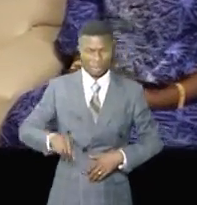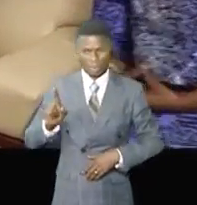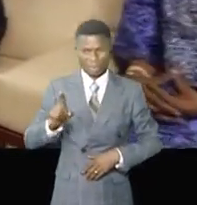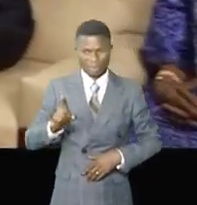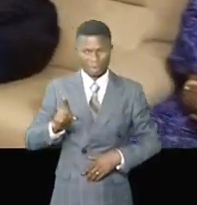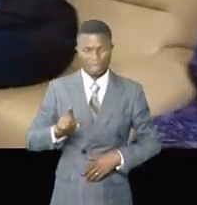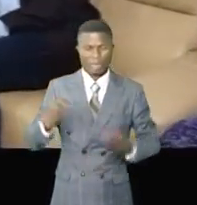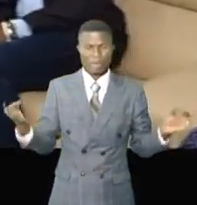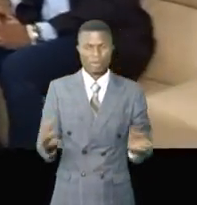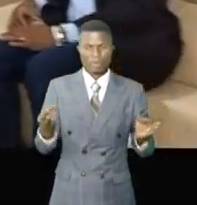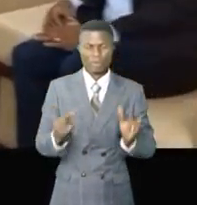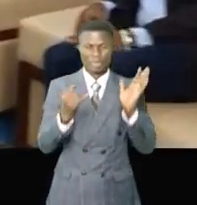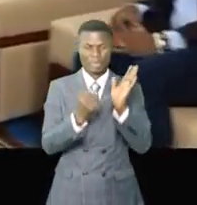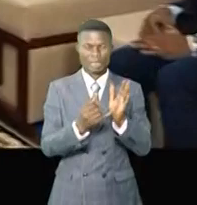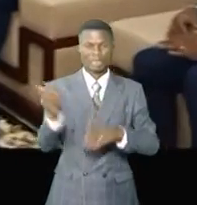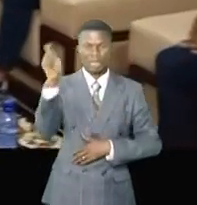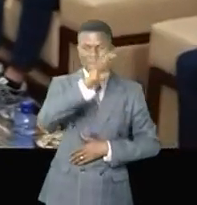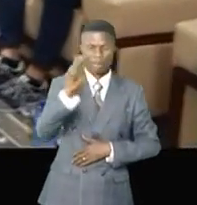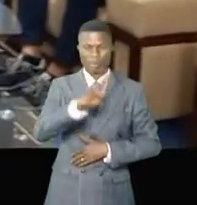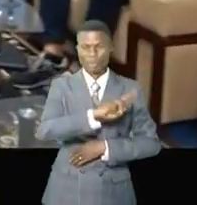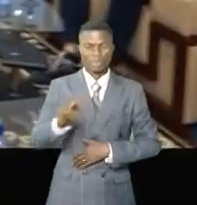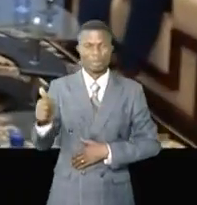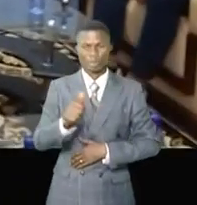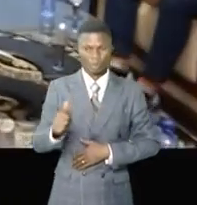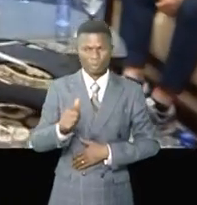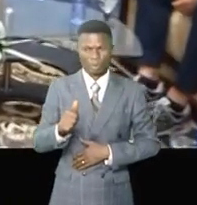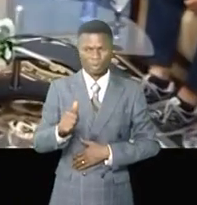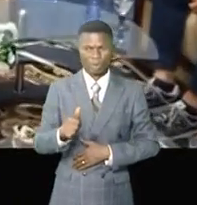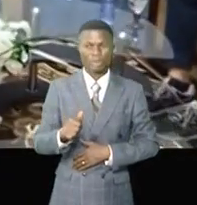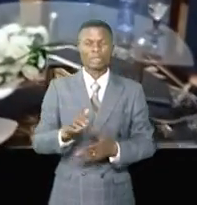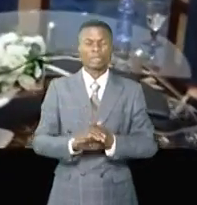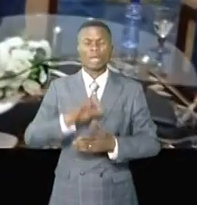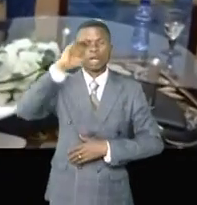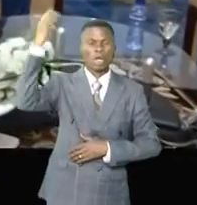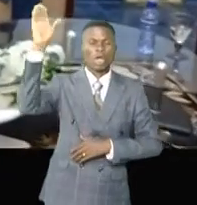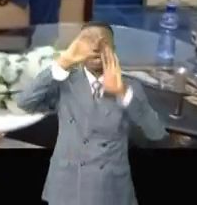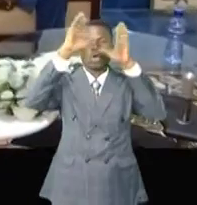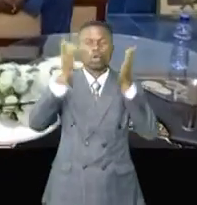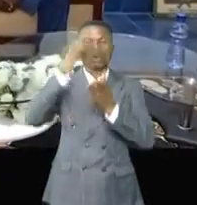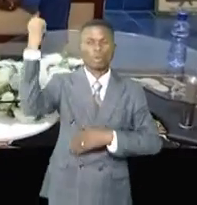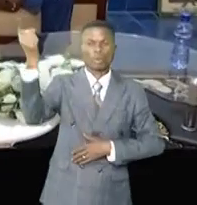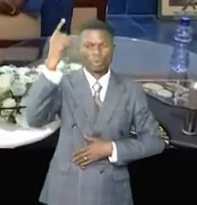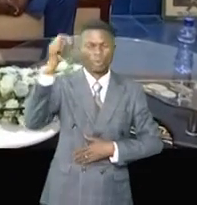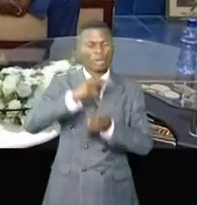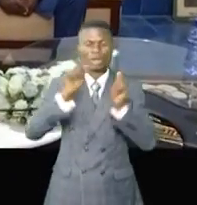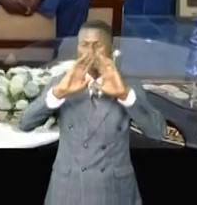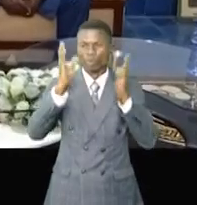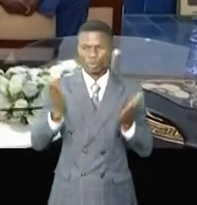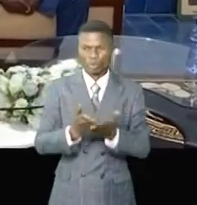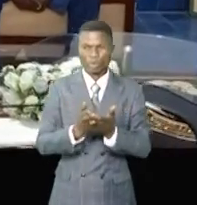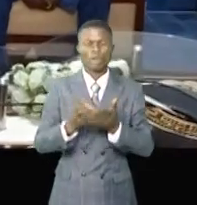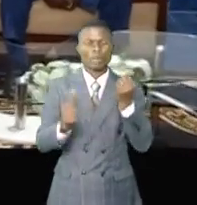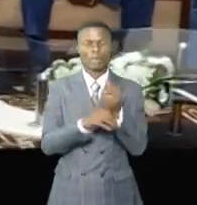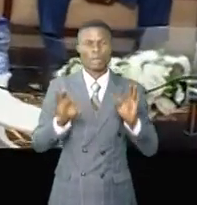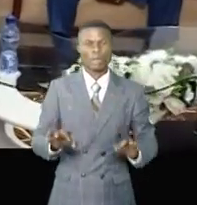sera célébrée le 6 avril 2021. Cette fête de notoriété internationale étant l'affaire de tous les habitants de la